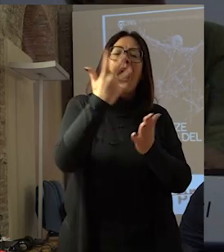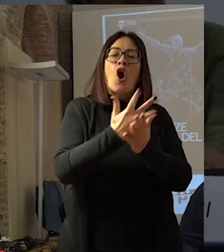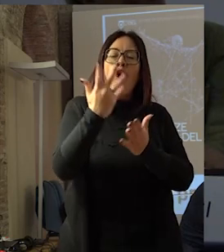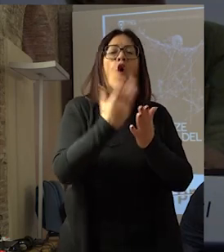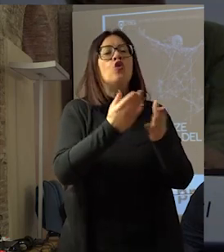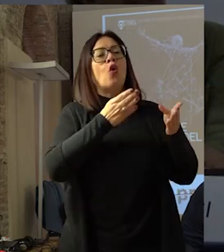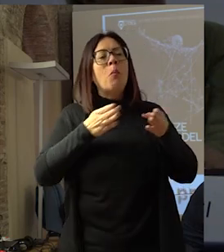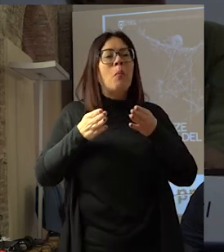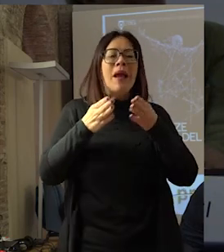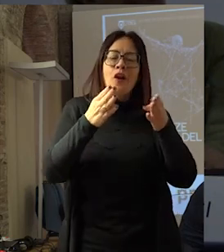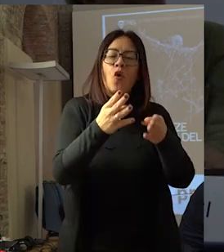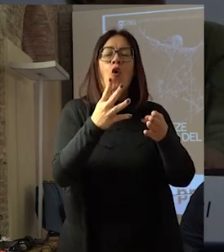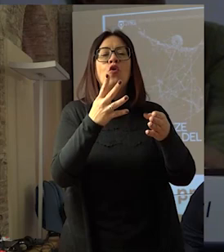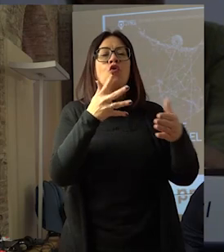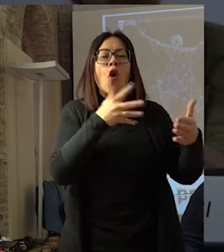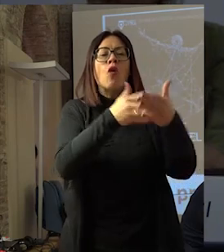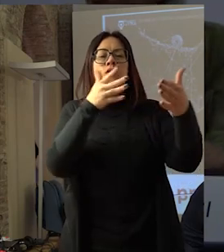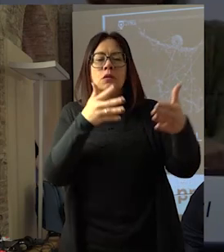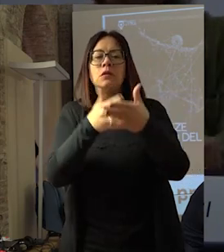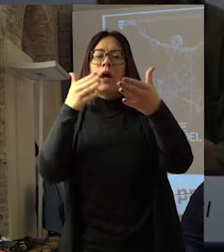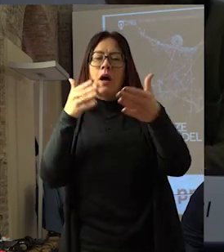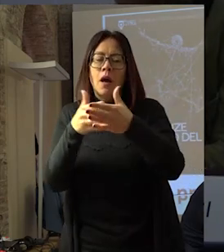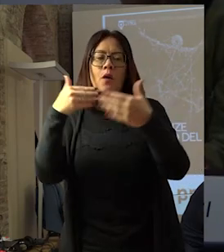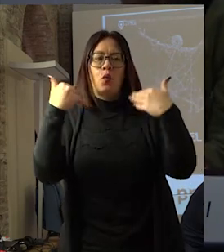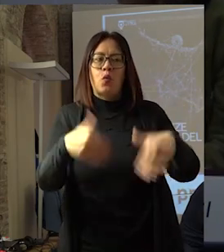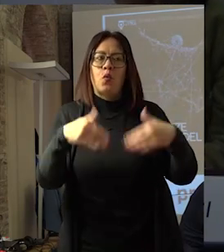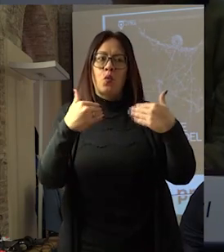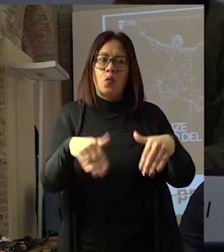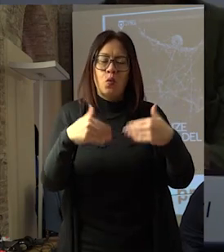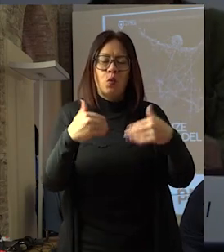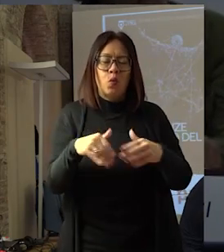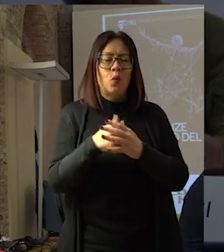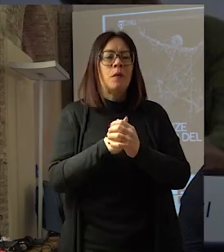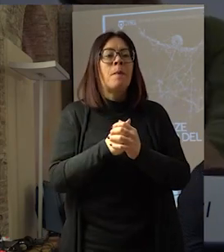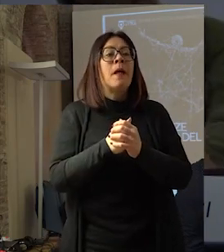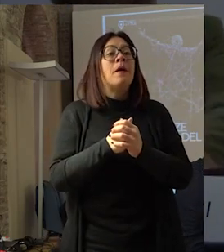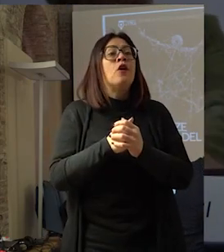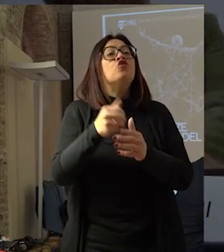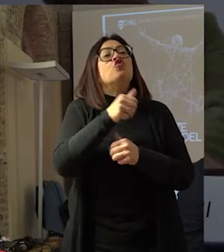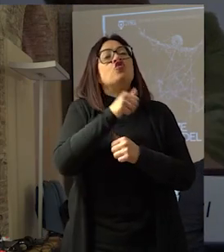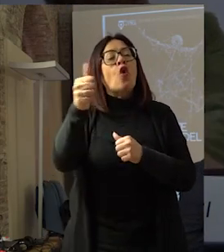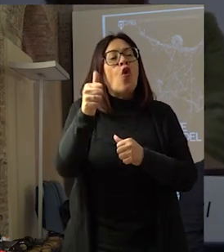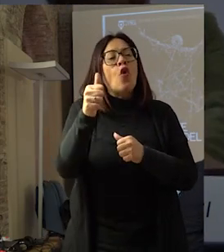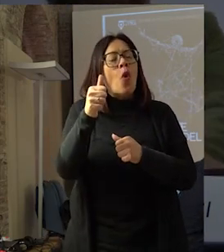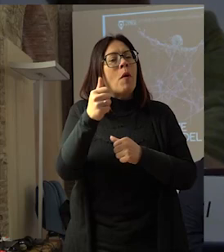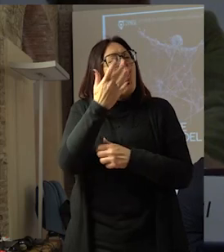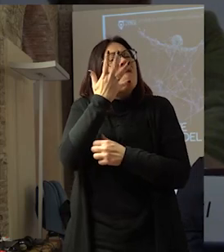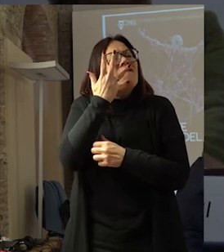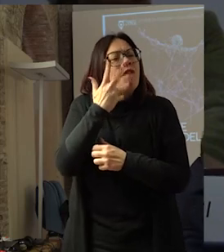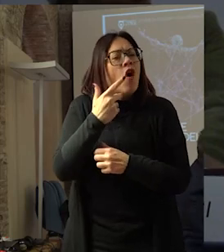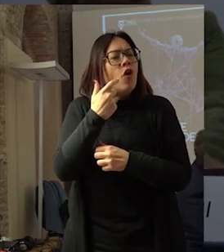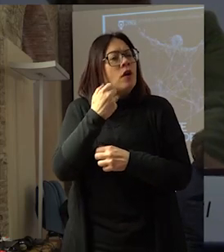percorso irto di ostacoli, come diceva anche chi mi ha preceduto, e quindi non emerge solo la determinazione già